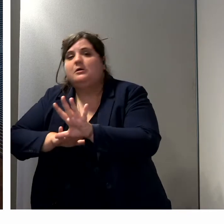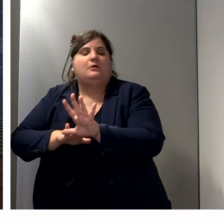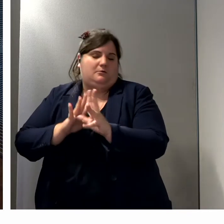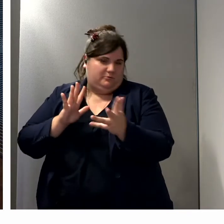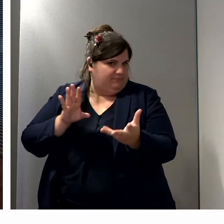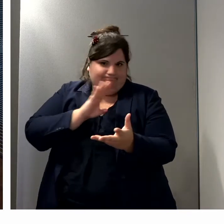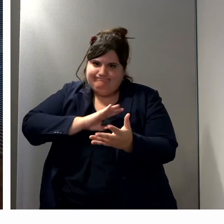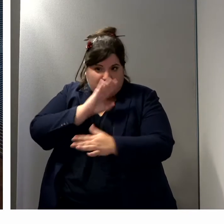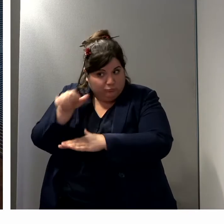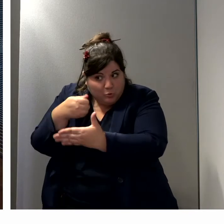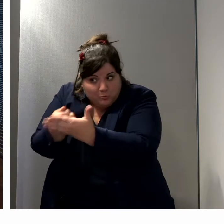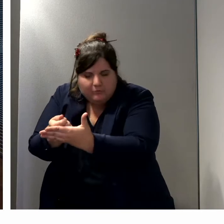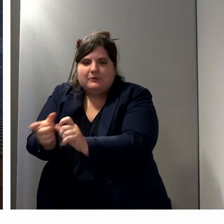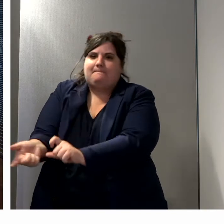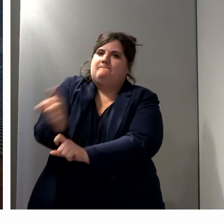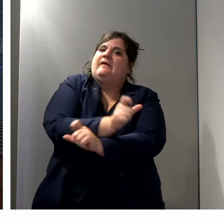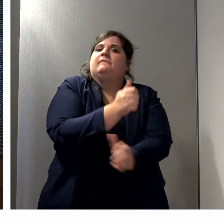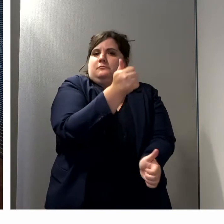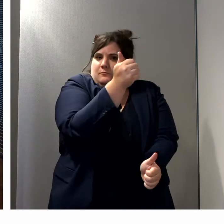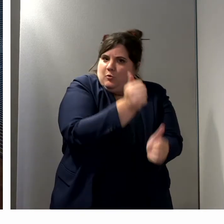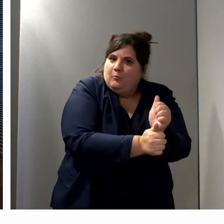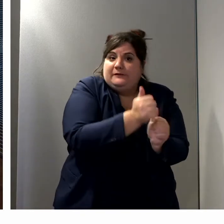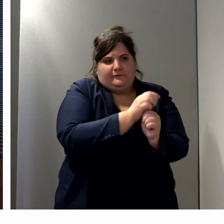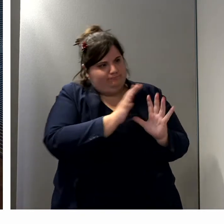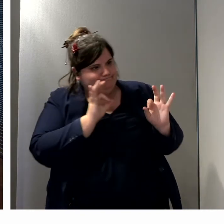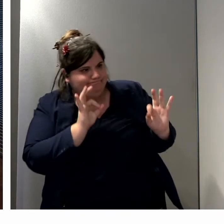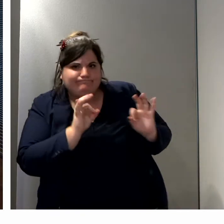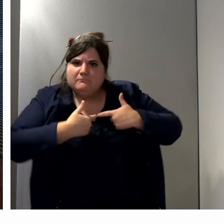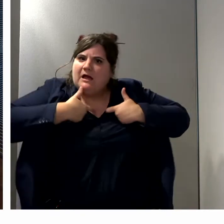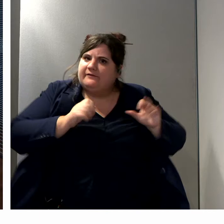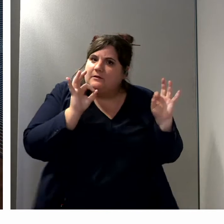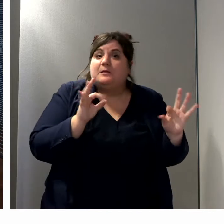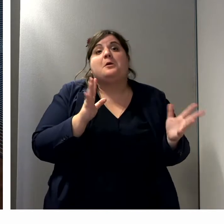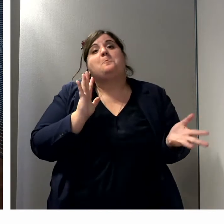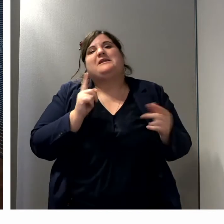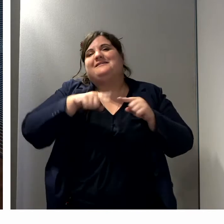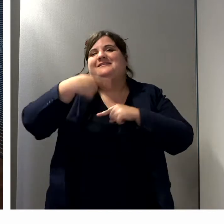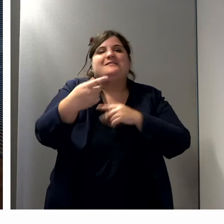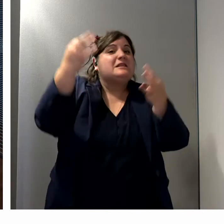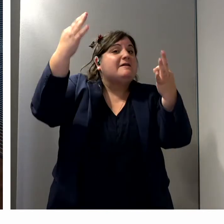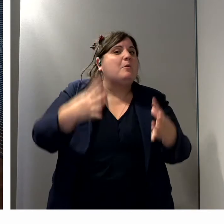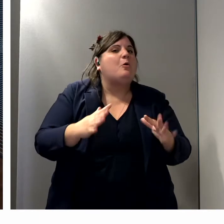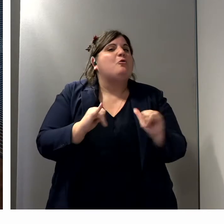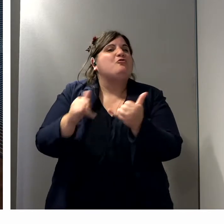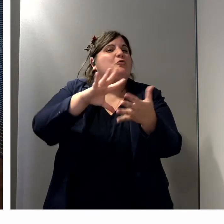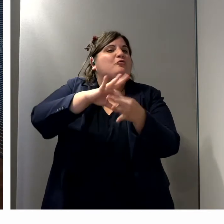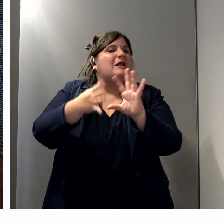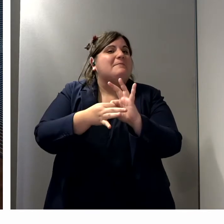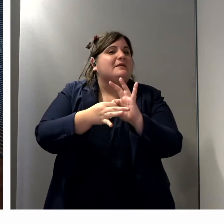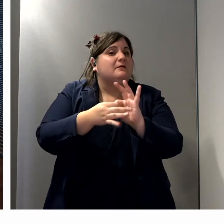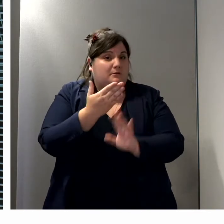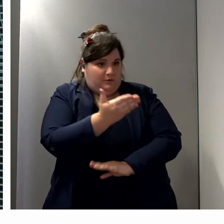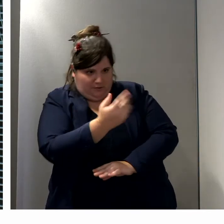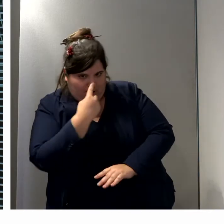ces questions de compétition et de pratique compétitive dans le jeu vidéo. Peut-être que les Jeux Olympiques nous permettront d'expérimenter des choses